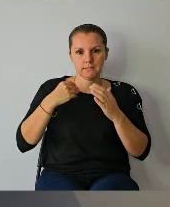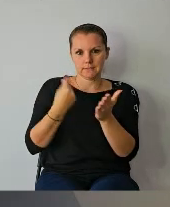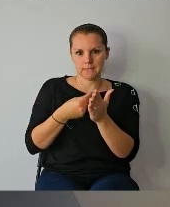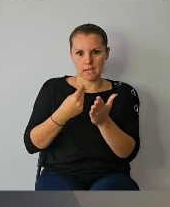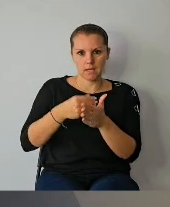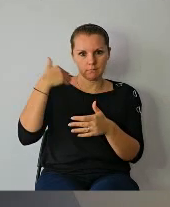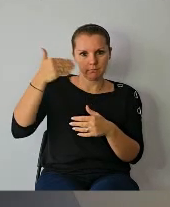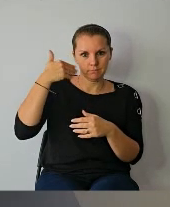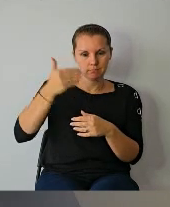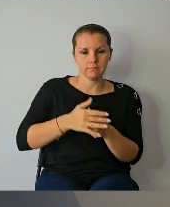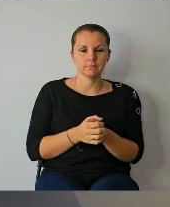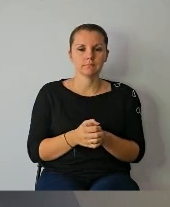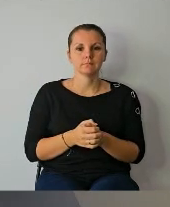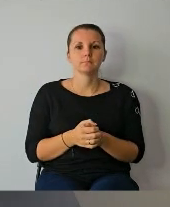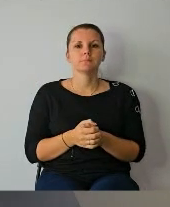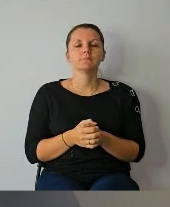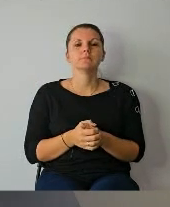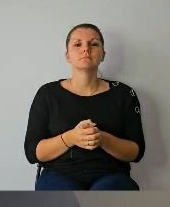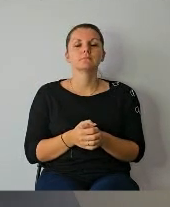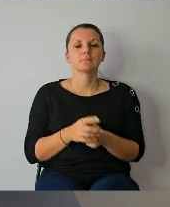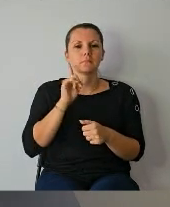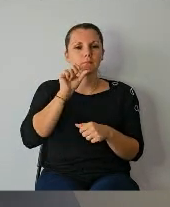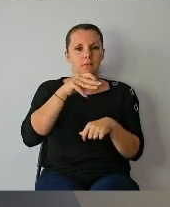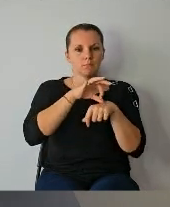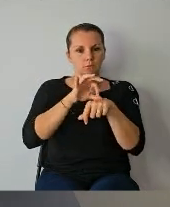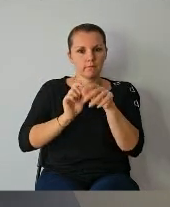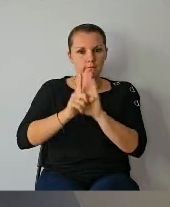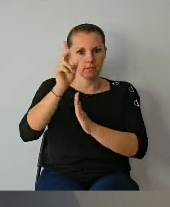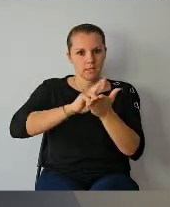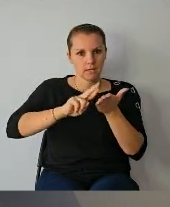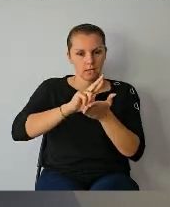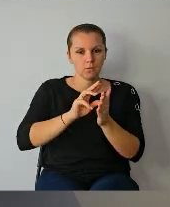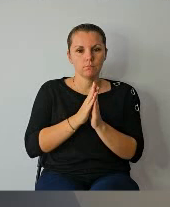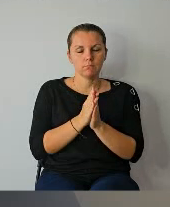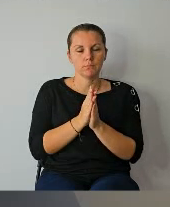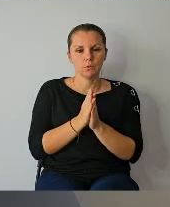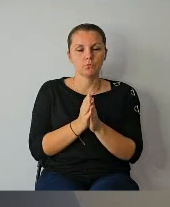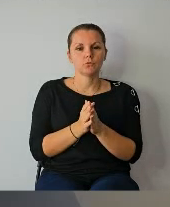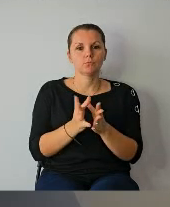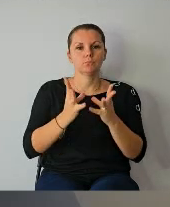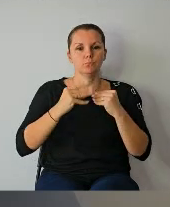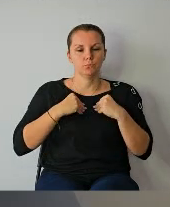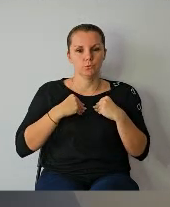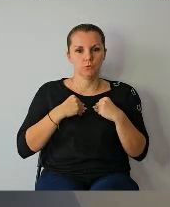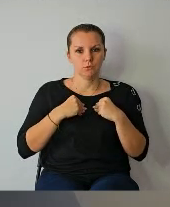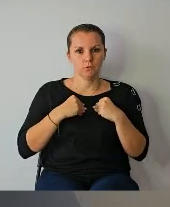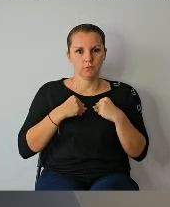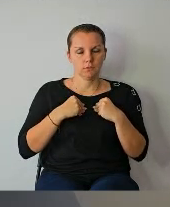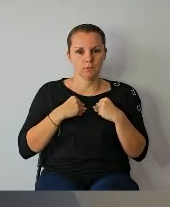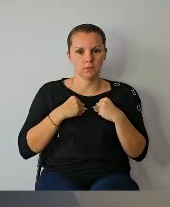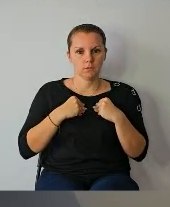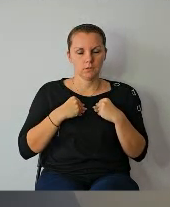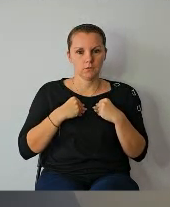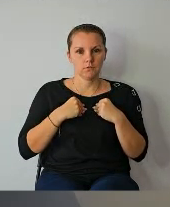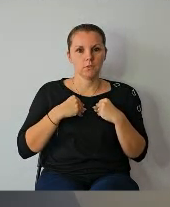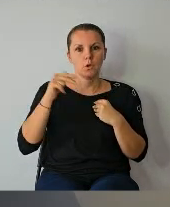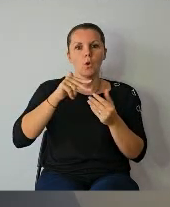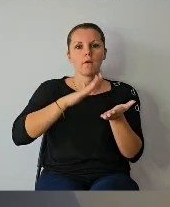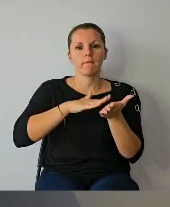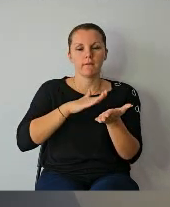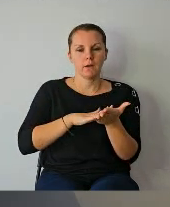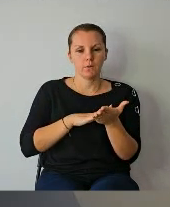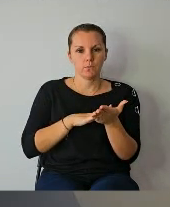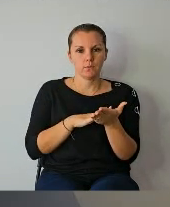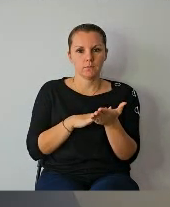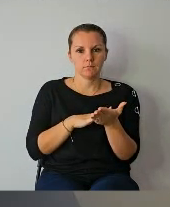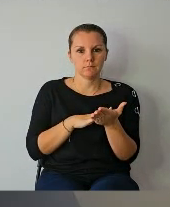Witego o zreferowanie uchwały. Panie przewodniczący, Wysoka Rado, proszę o przyjęcie